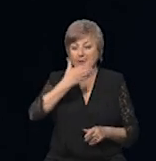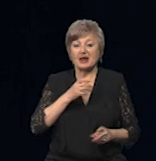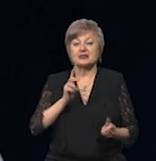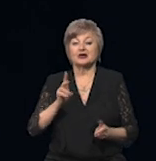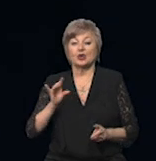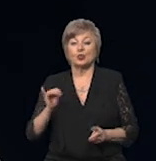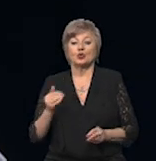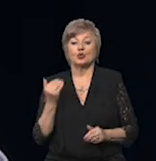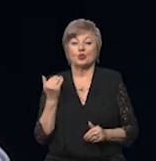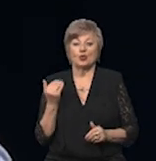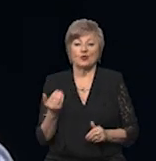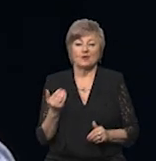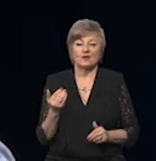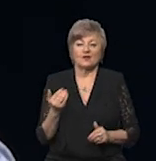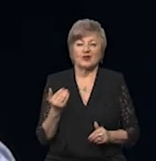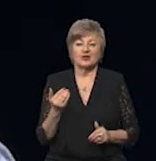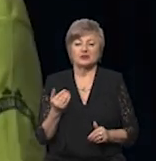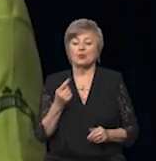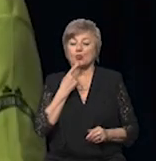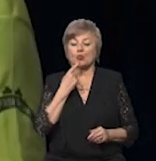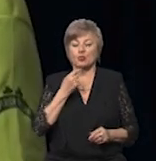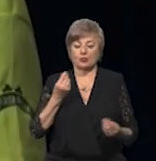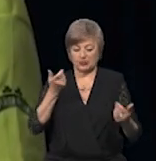в жодному разі не одягнули на себе?